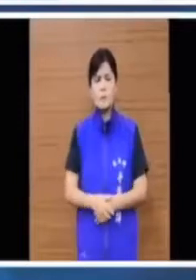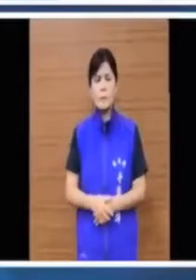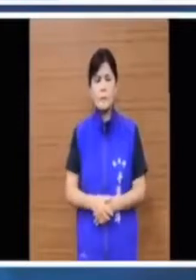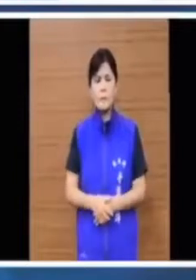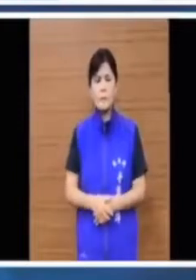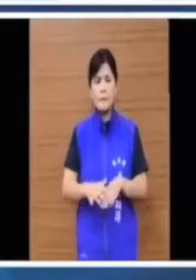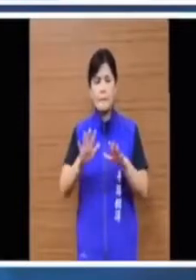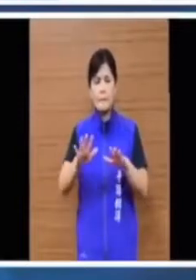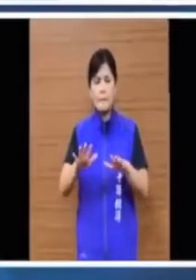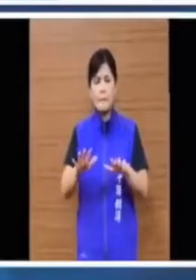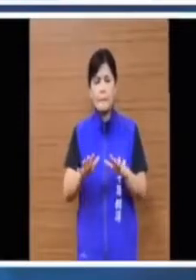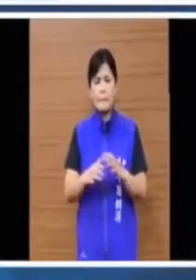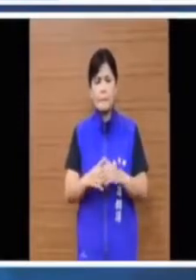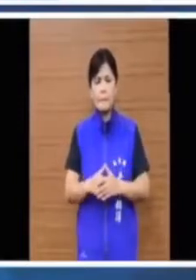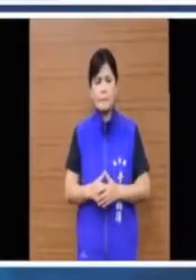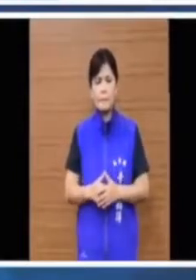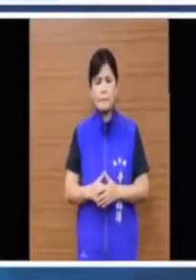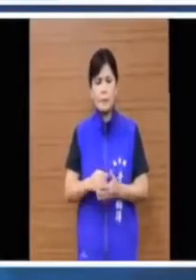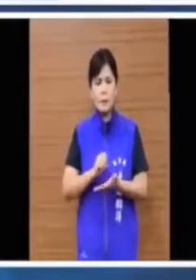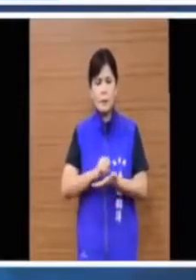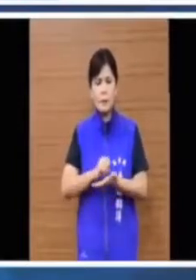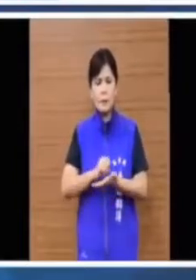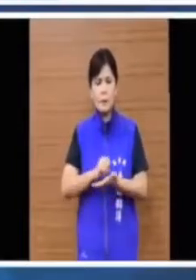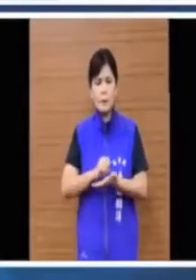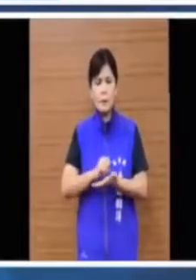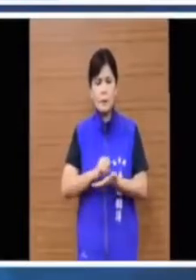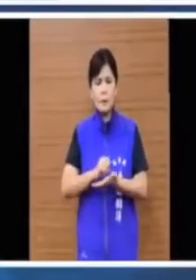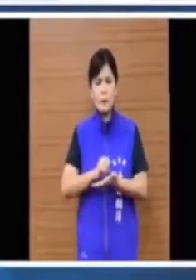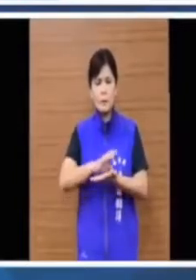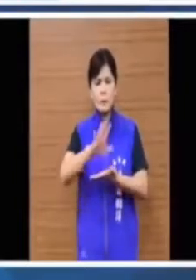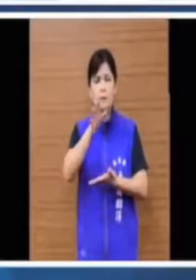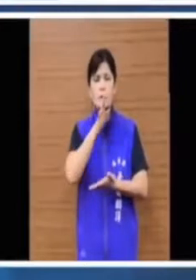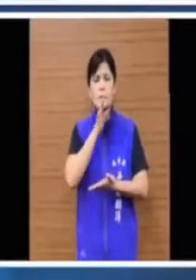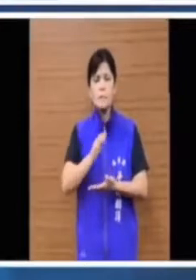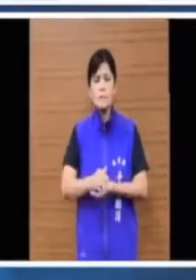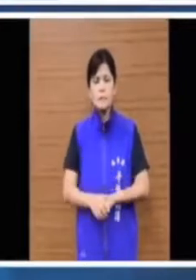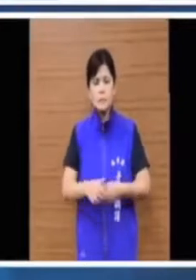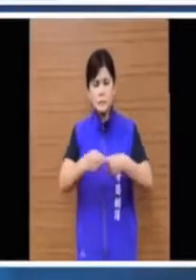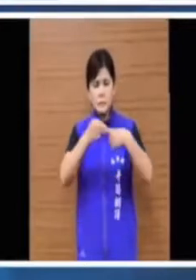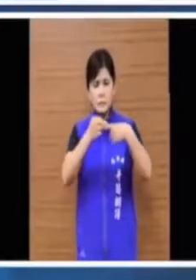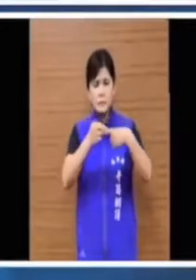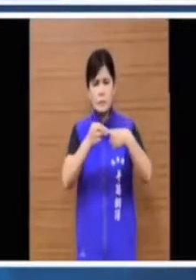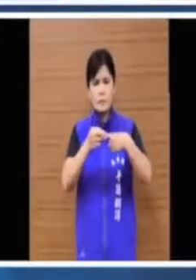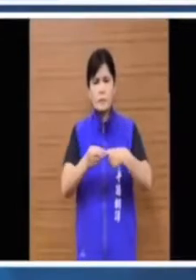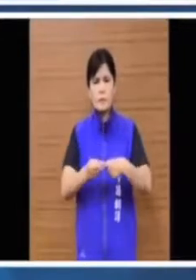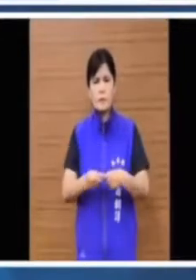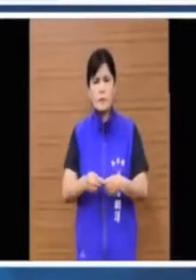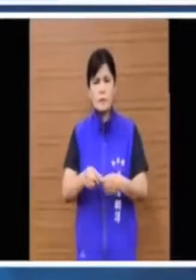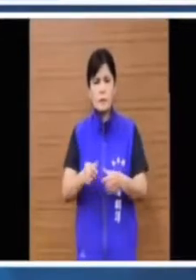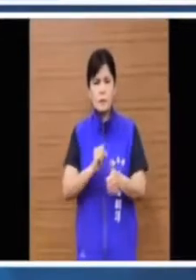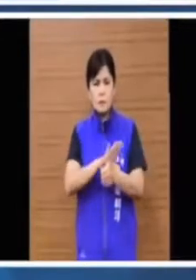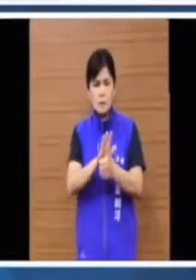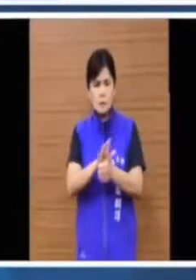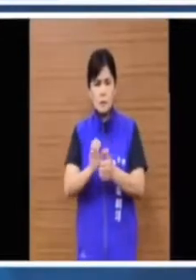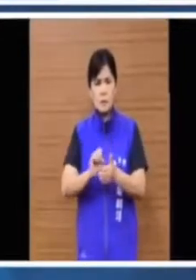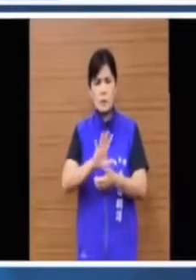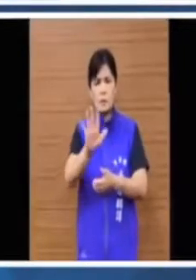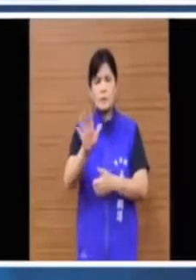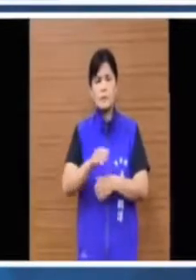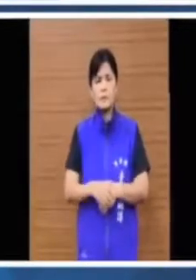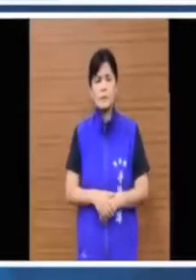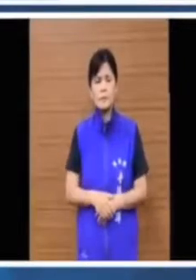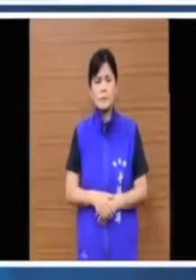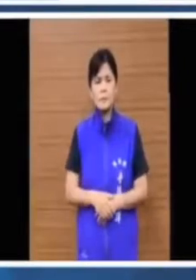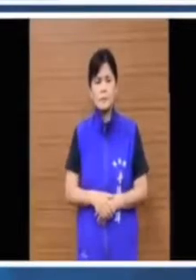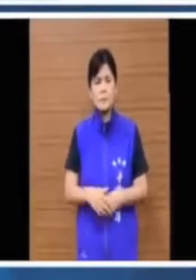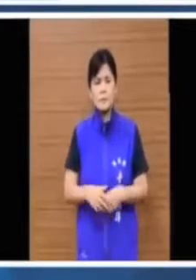今天要跟各位报告的是，第一个就是疫情报告。首先来